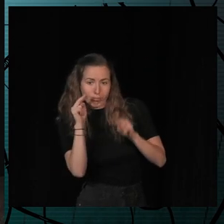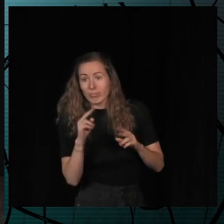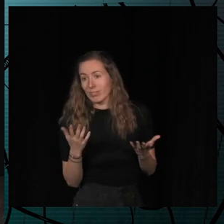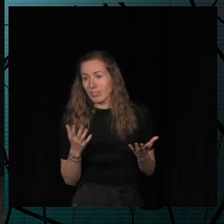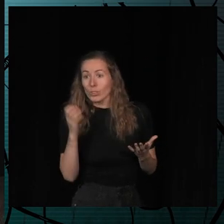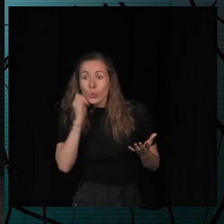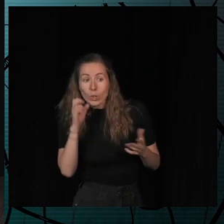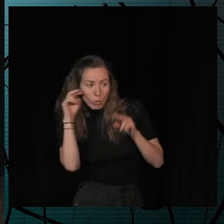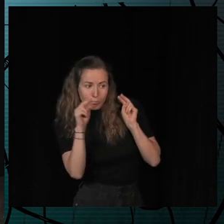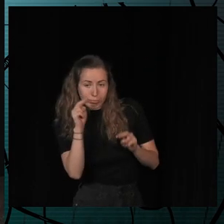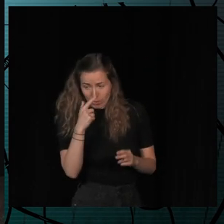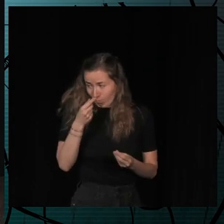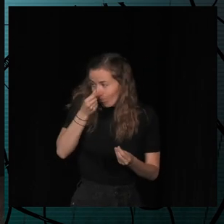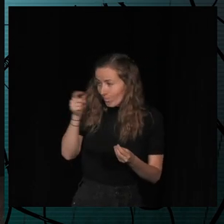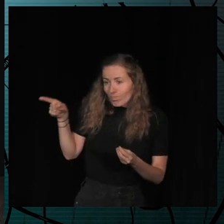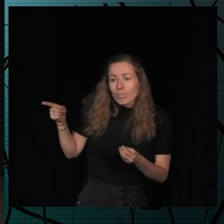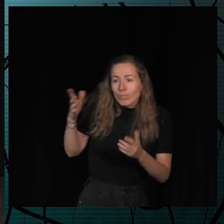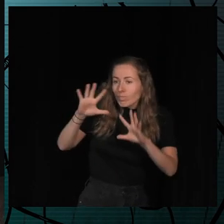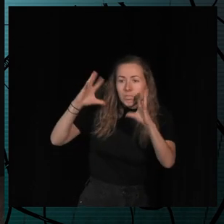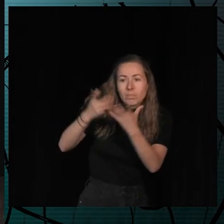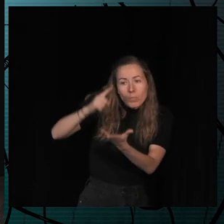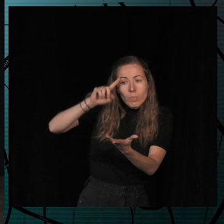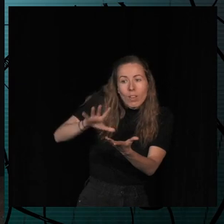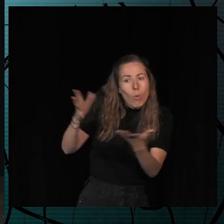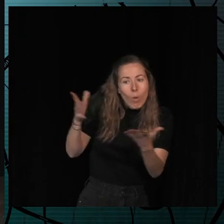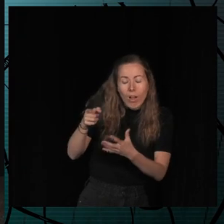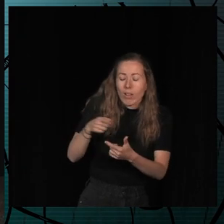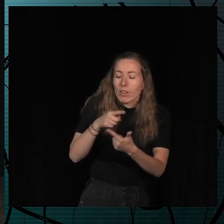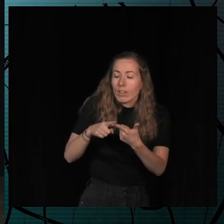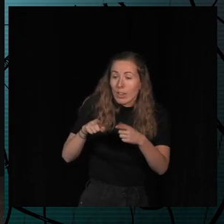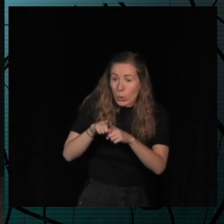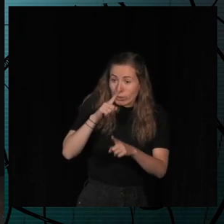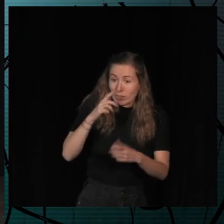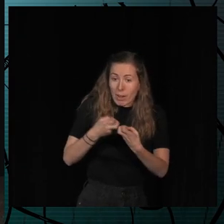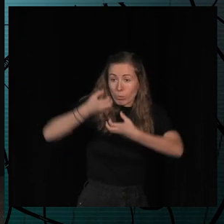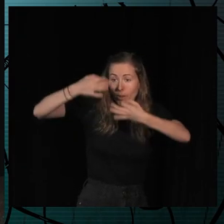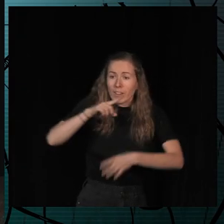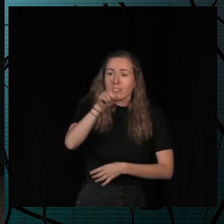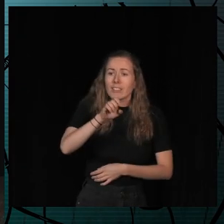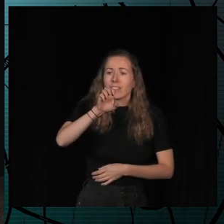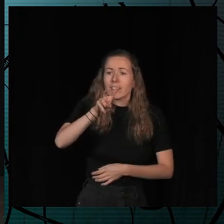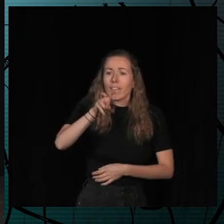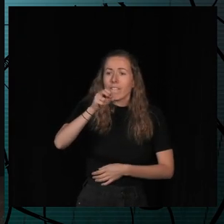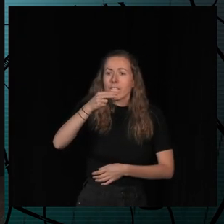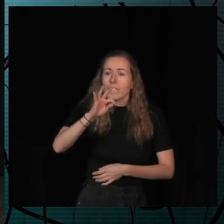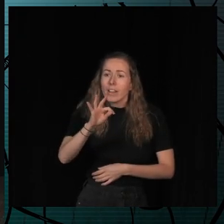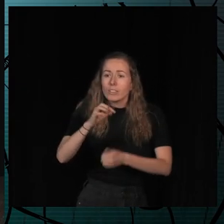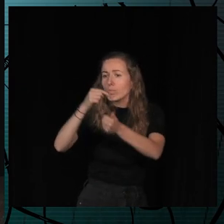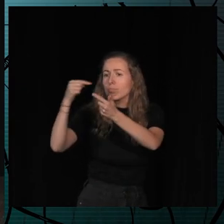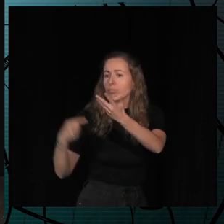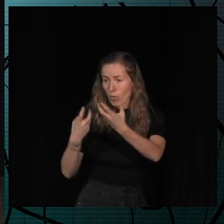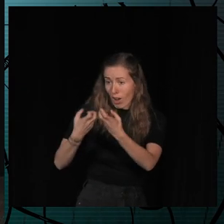peu bah voilà votre sentiment là-dessus et aussi ben on peut parler euh du Z event de la Zyan et cetera du coup c'est des nouvelles